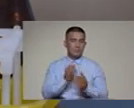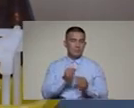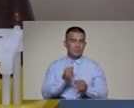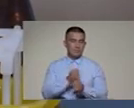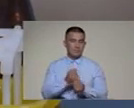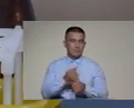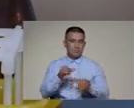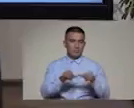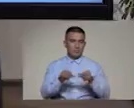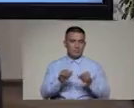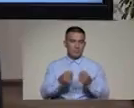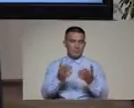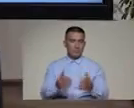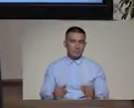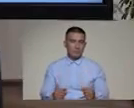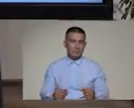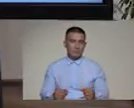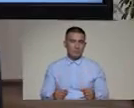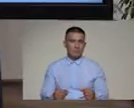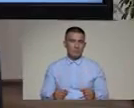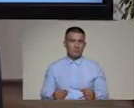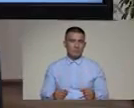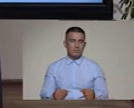Endi ikkinchi